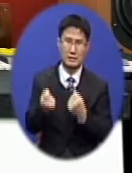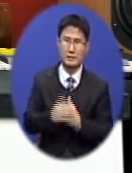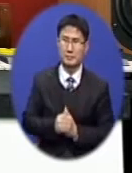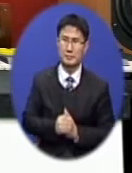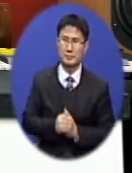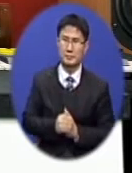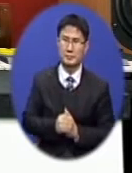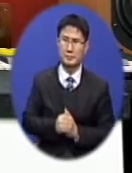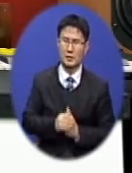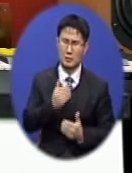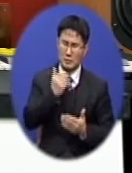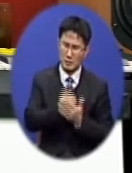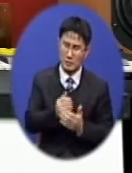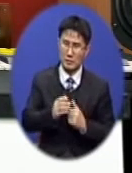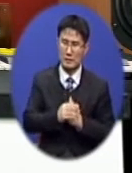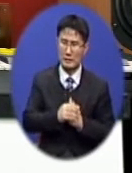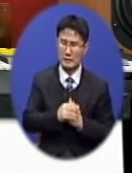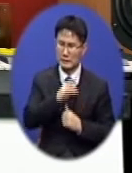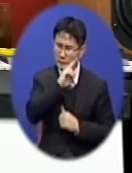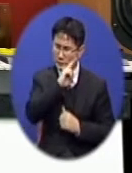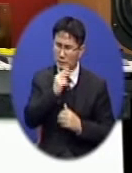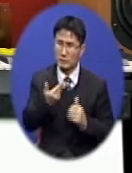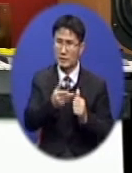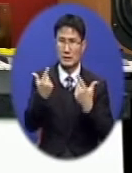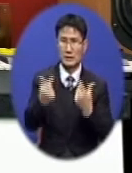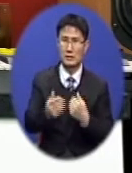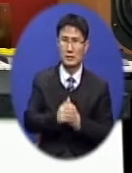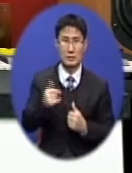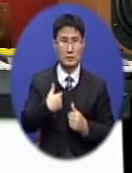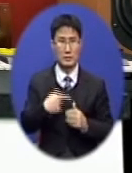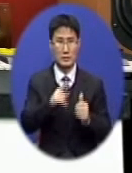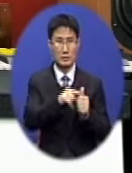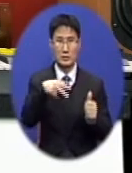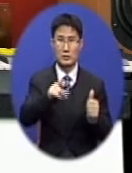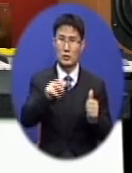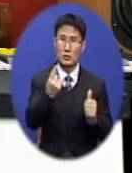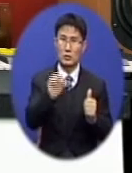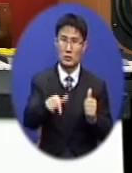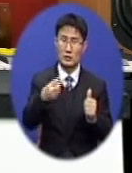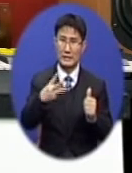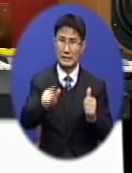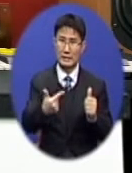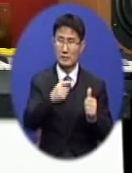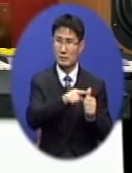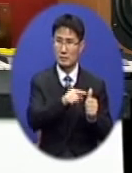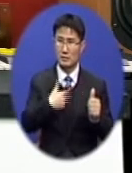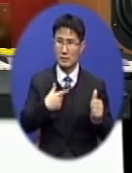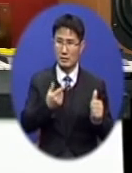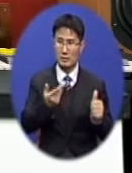너무 억울하게 의심만 받고 피해를 당하고 있는 것 같아요. 아, 그러니까 성홍란 씨라는 분에게 우리